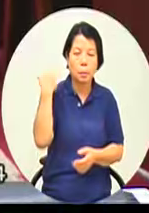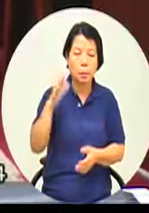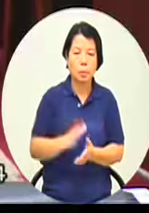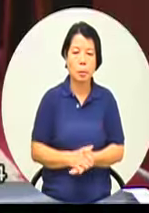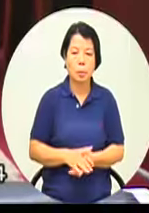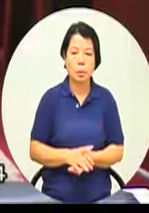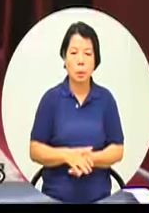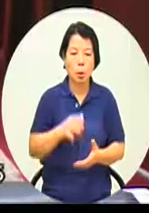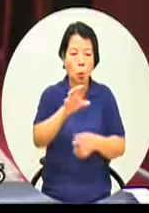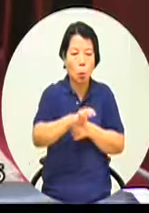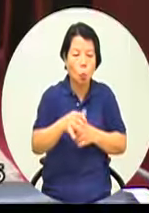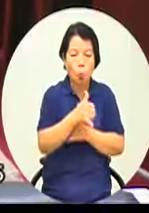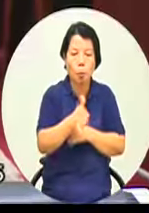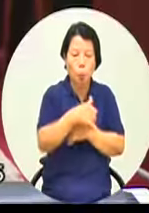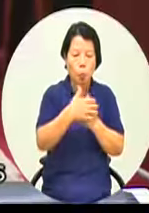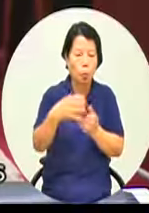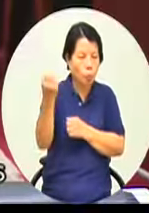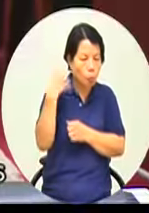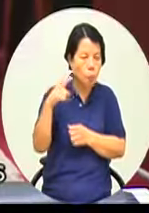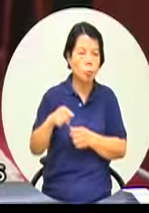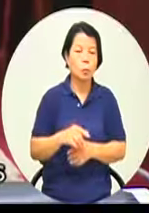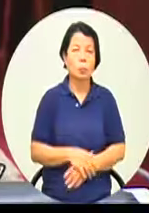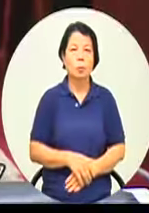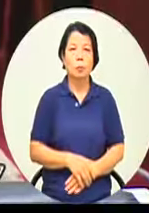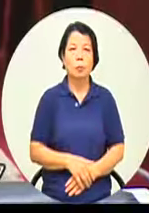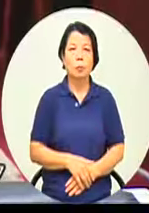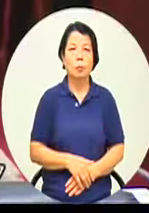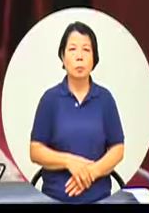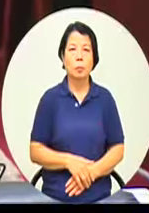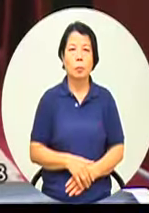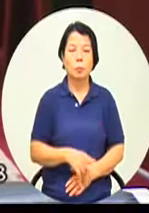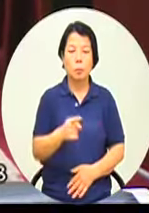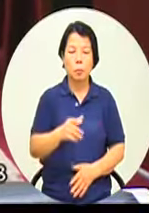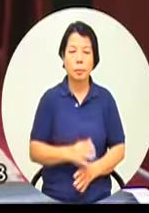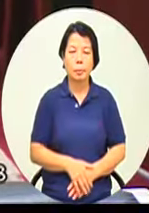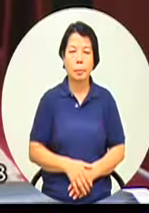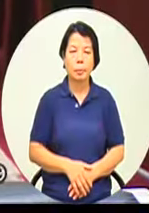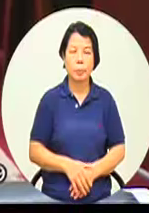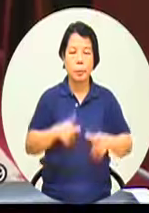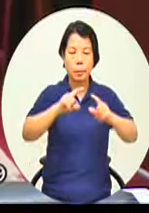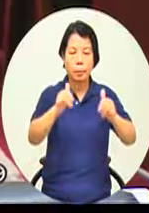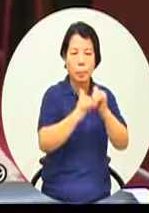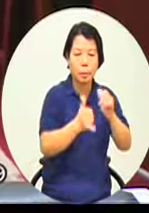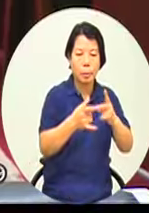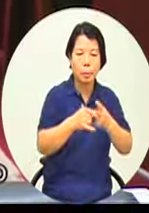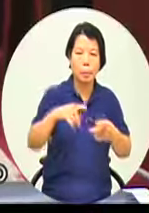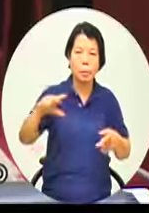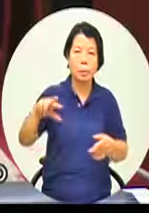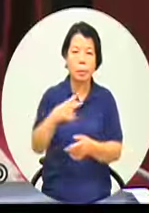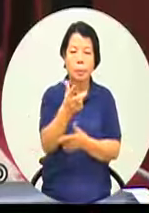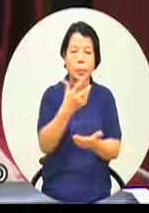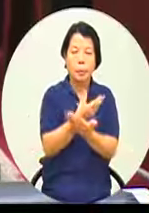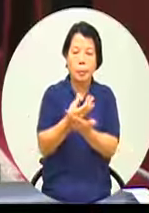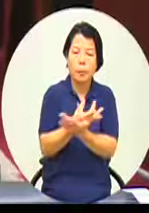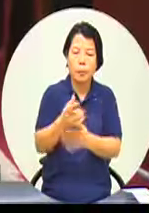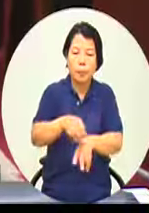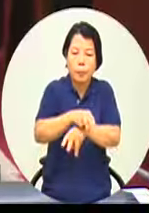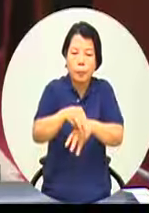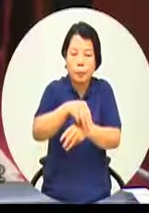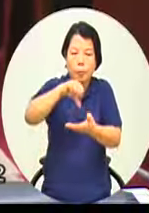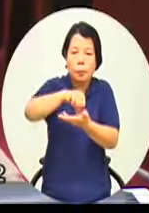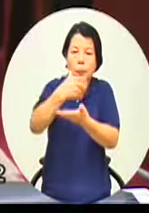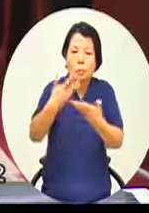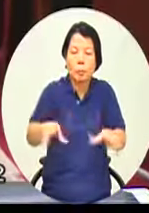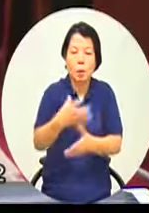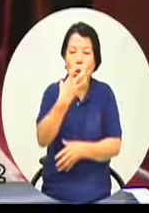一个农民朋友，这是咧前辈跟我讲过，伊讲因为大虾含燕藻，蜜做种真济嘛吼，包括还有一些芭